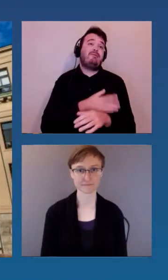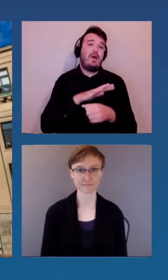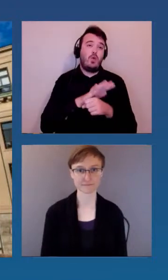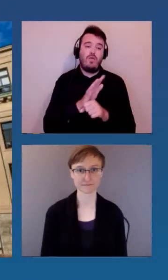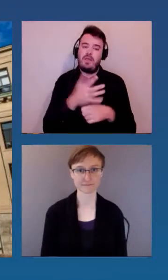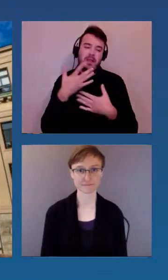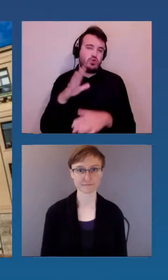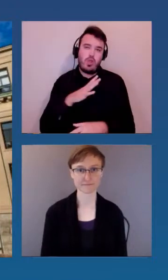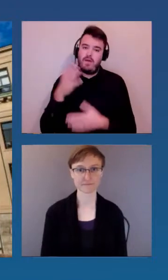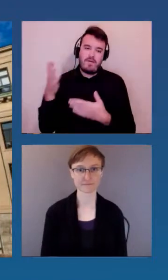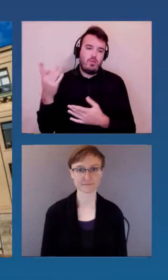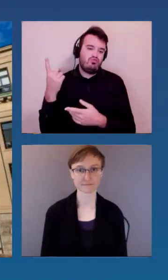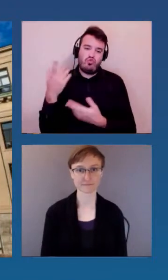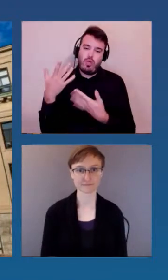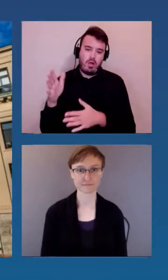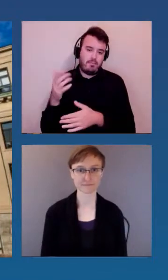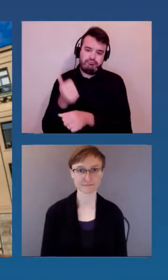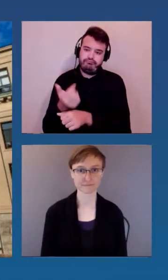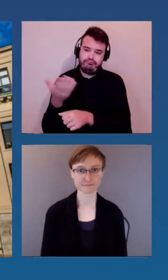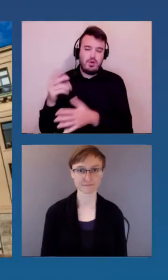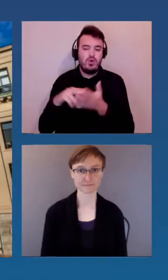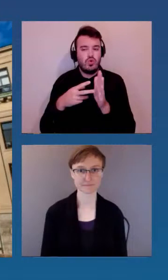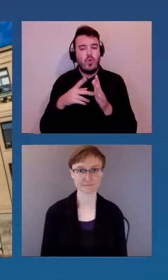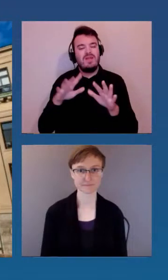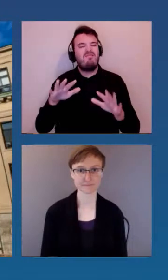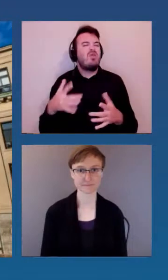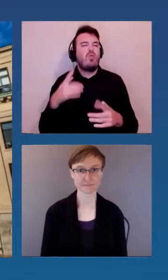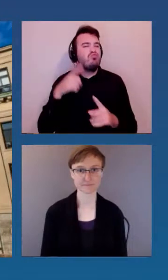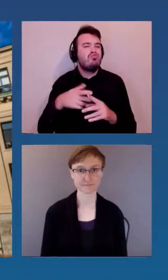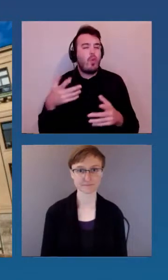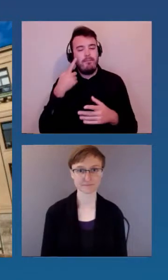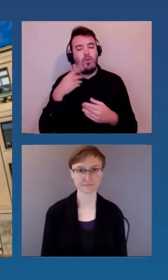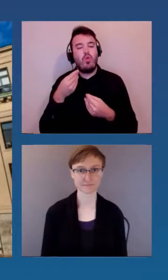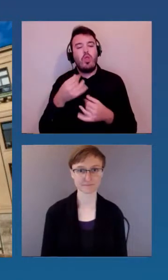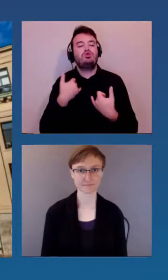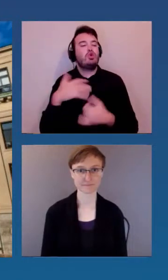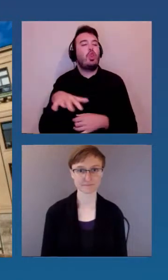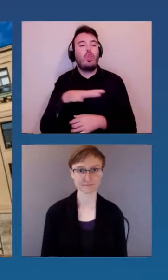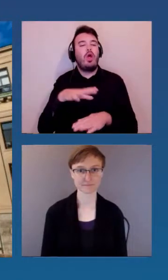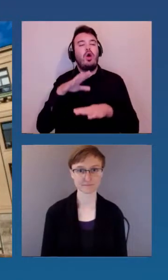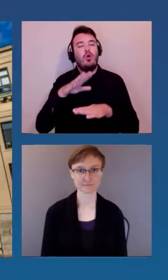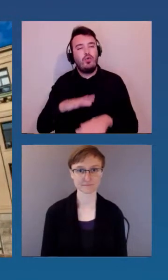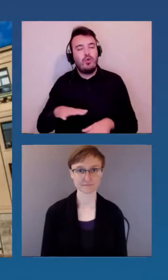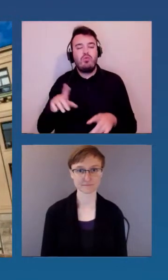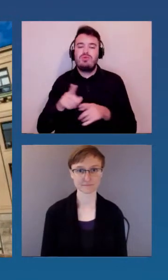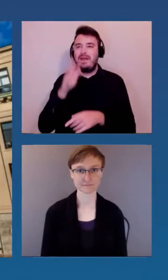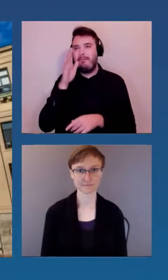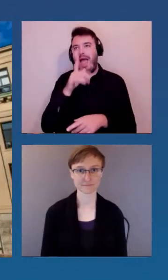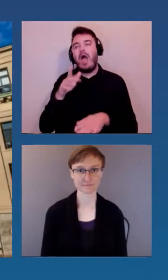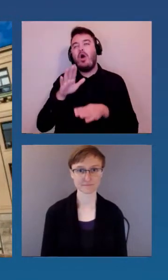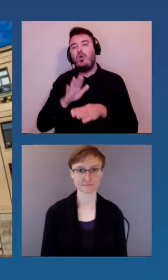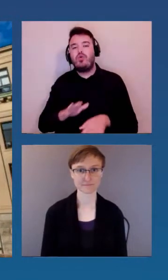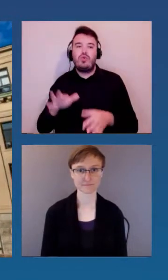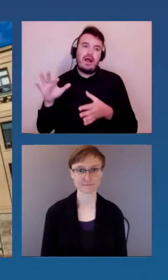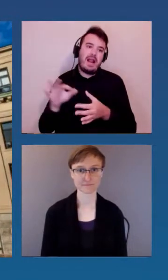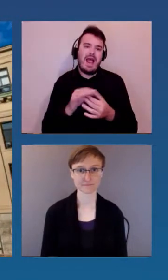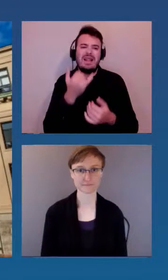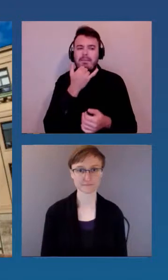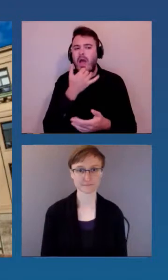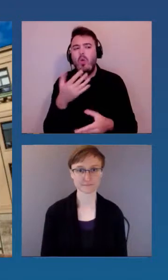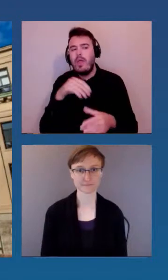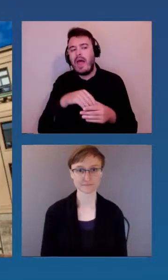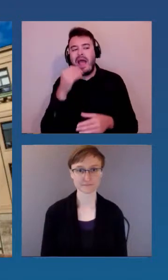ont une responsabilité non seulement envers eux, mais aussi envers les collègues et les autres gens qu'ils pourront voir par la suite,